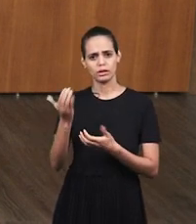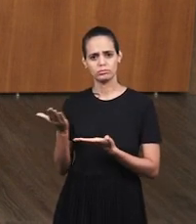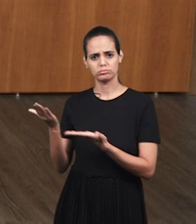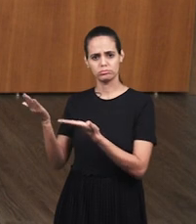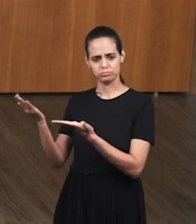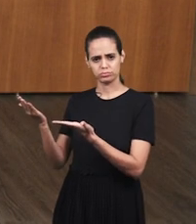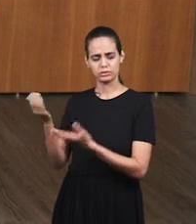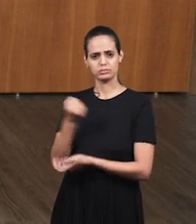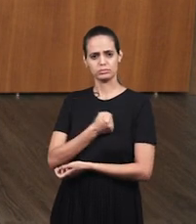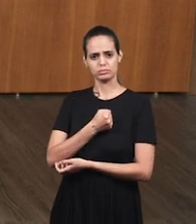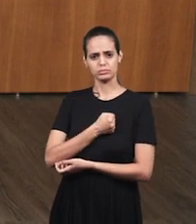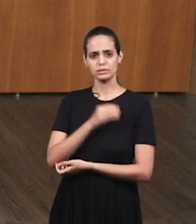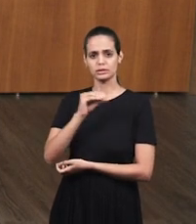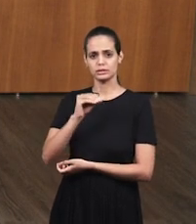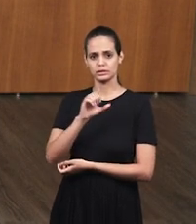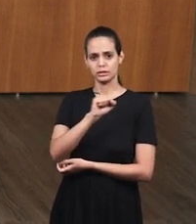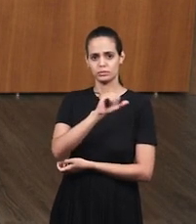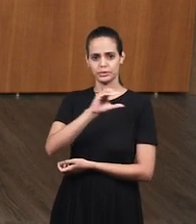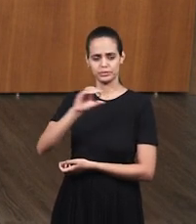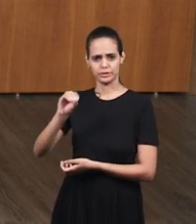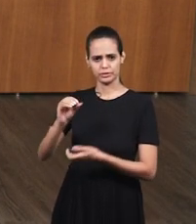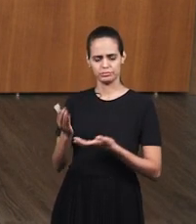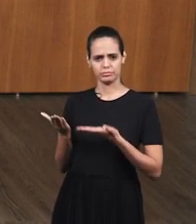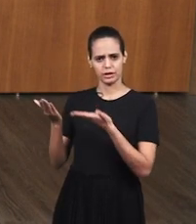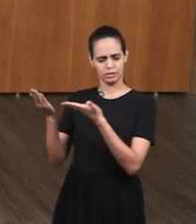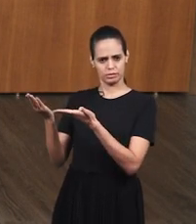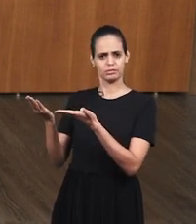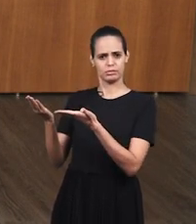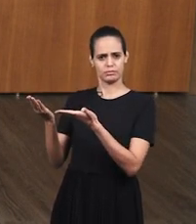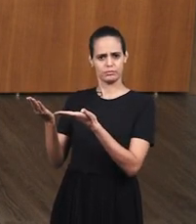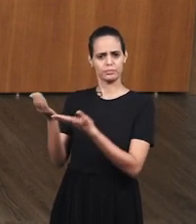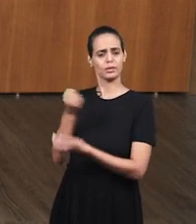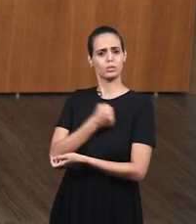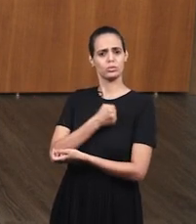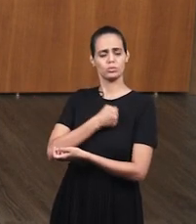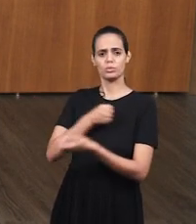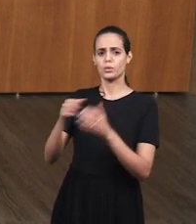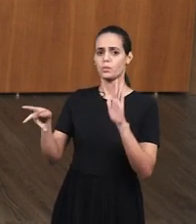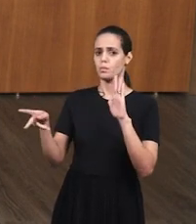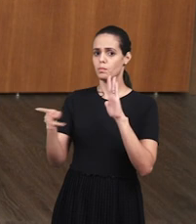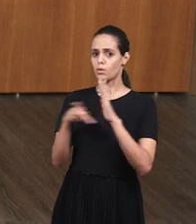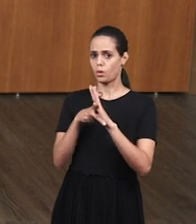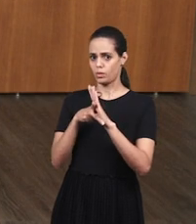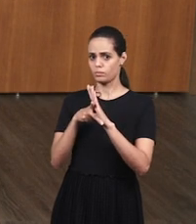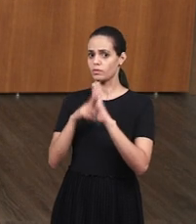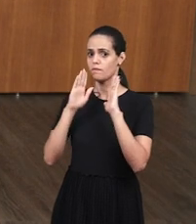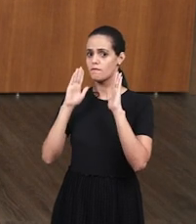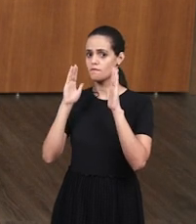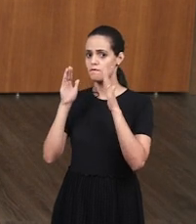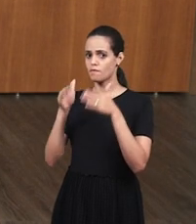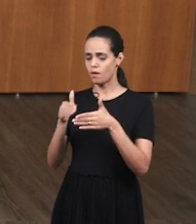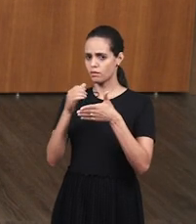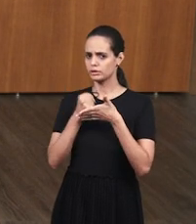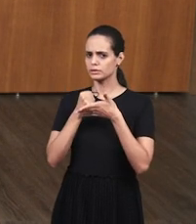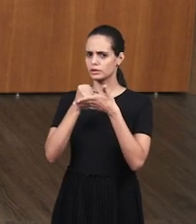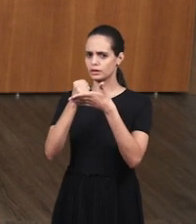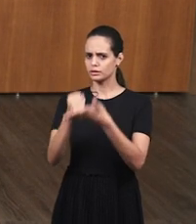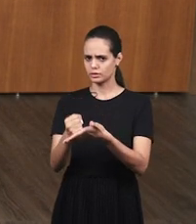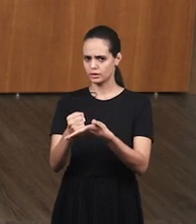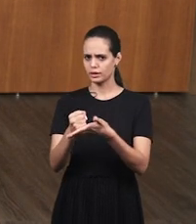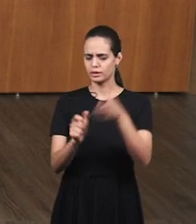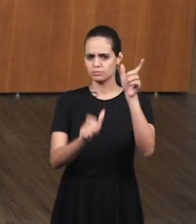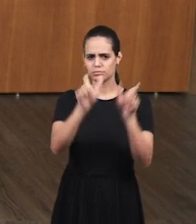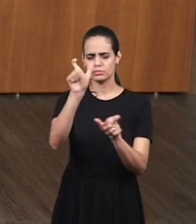нуждаетесь в ассистенции? Позвоните по горячей линии к нам. Это эксклюзивный телефон для